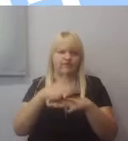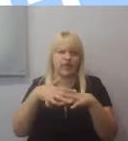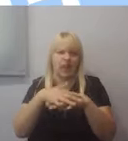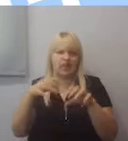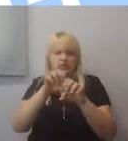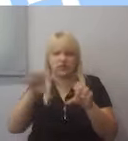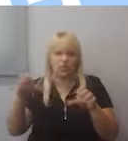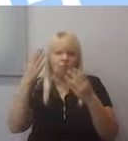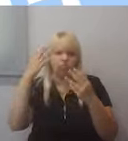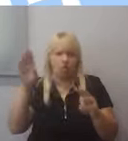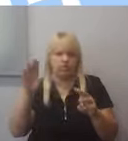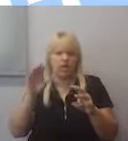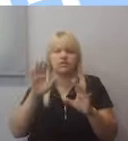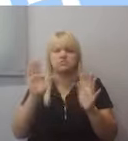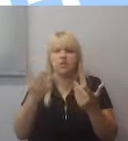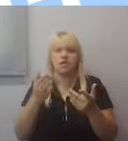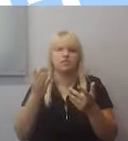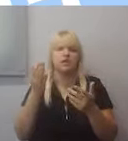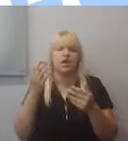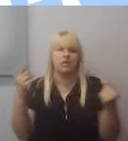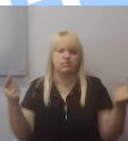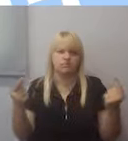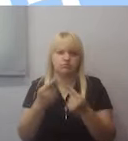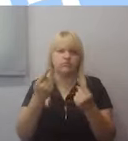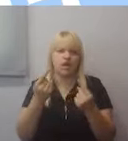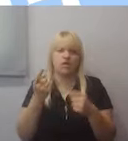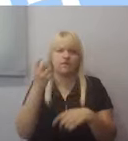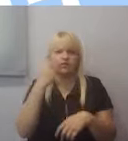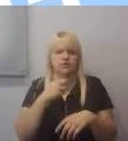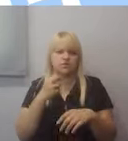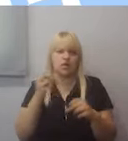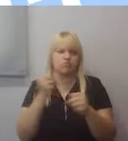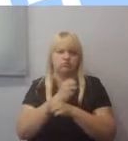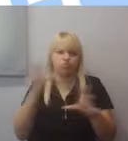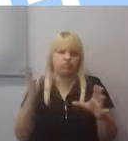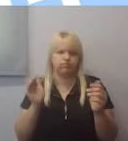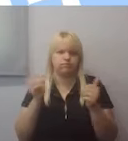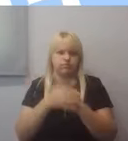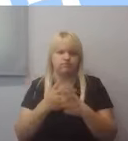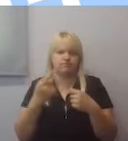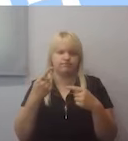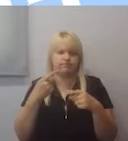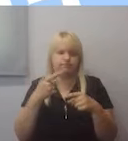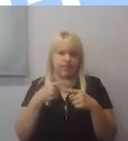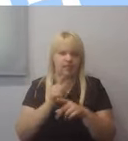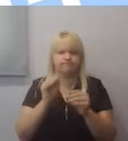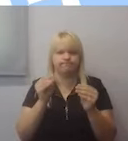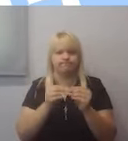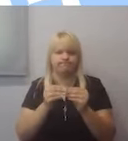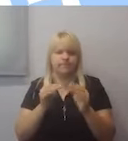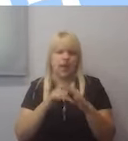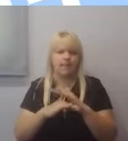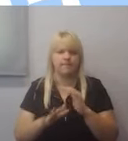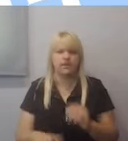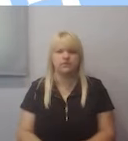bet pēc būtības pielāgojum pie vecajām bumbu patvernes mehānismiem ja tie ir saglabāti nu lūk tad tas ir par